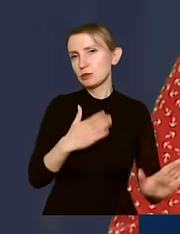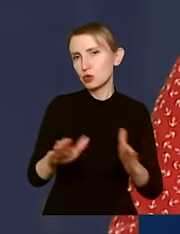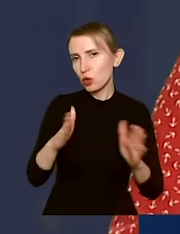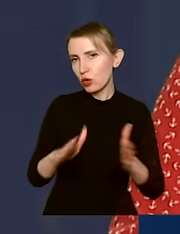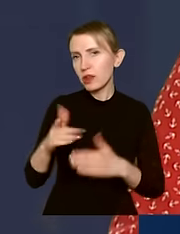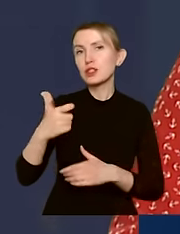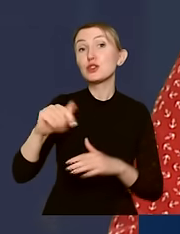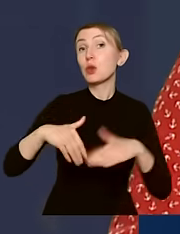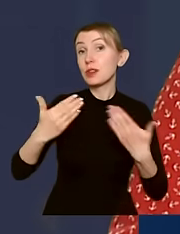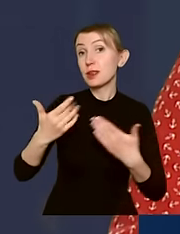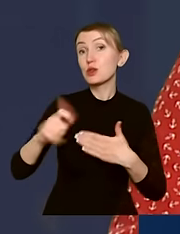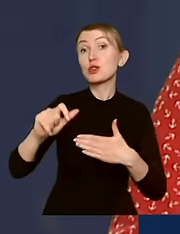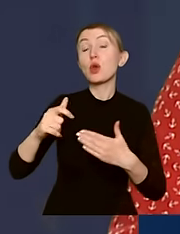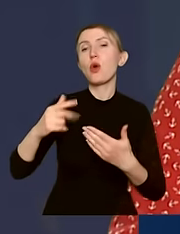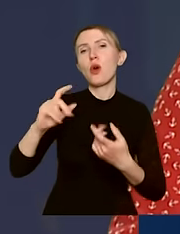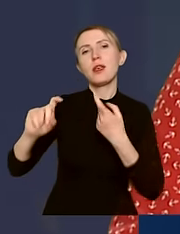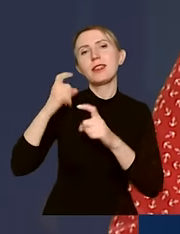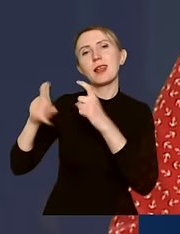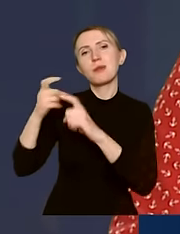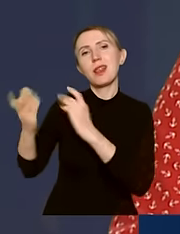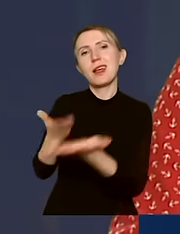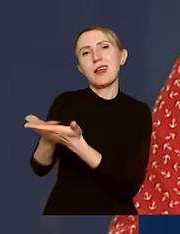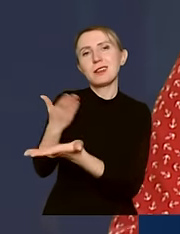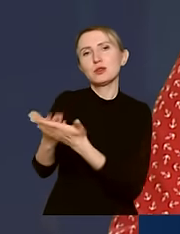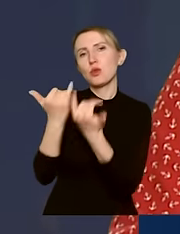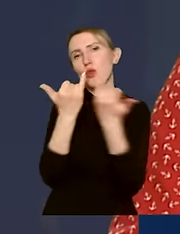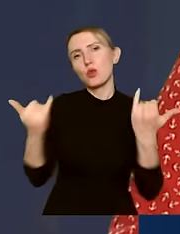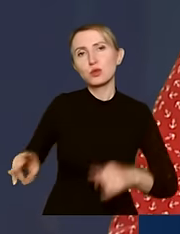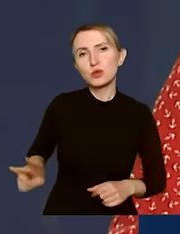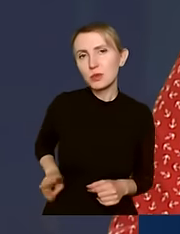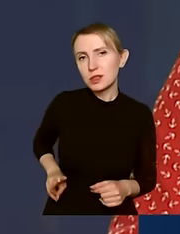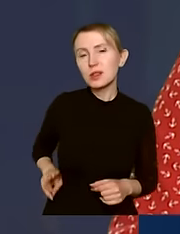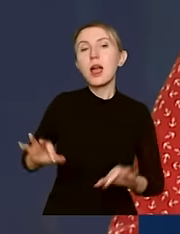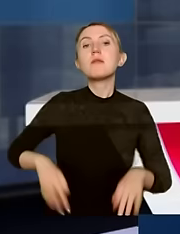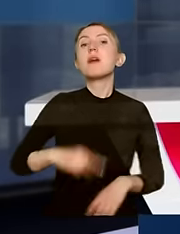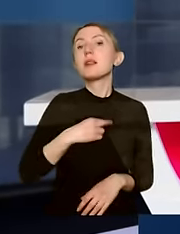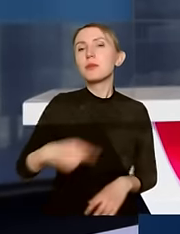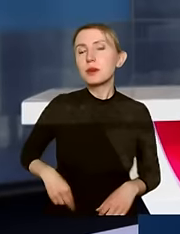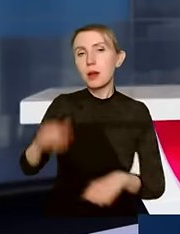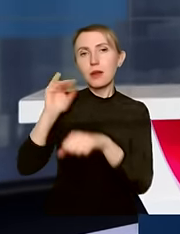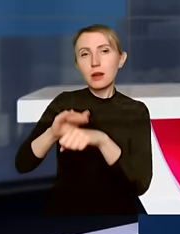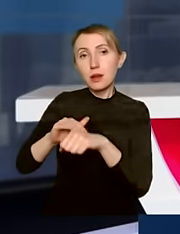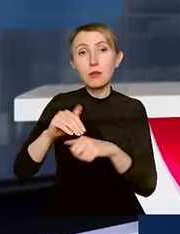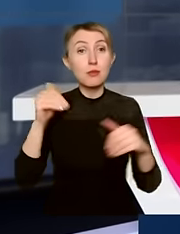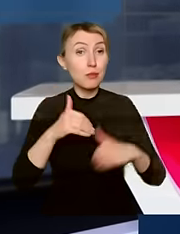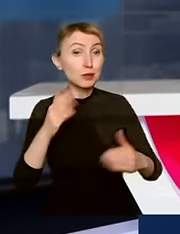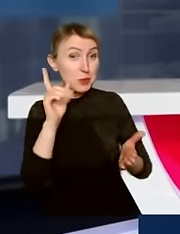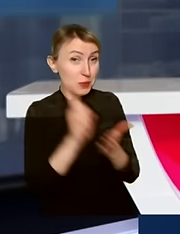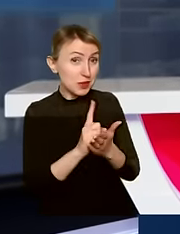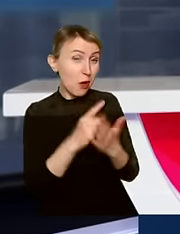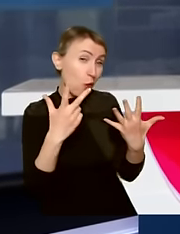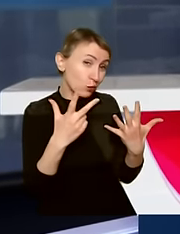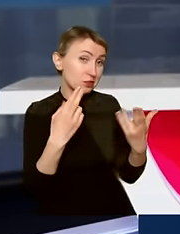100 dni 100 interpelacji do różnych ministrów, do pana premiera może również. Może coś pan dostanie. Może jakieś 8, tak